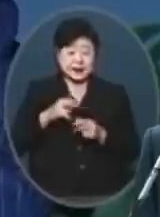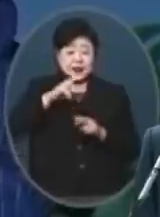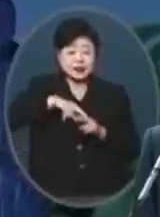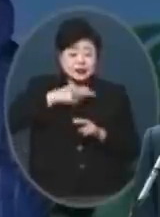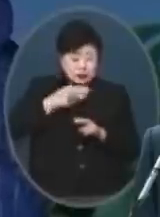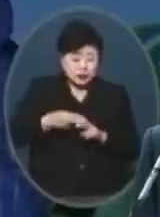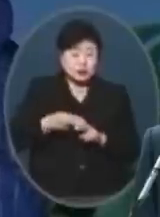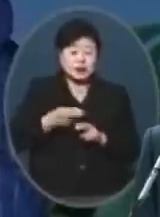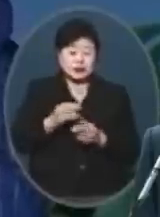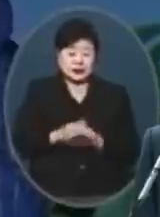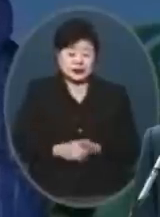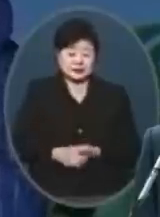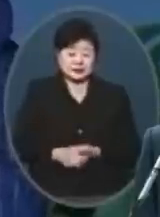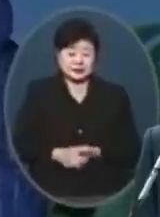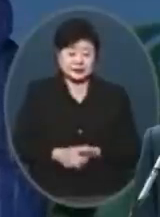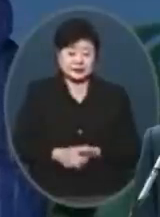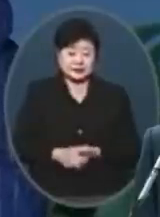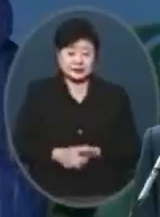선물입니다.